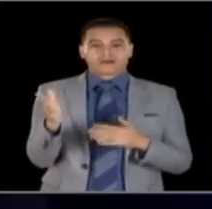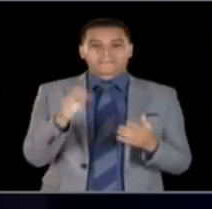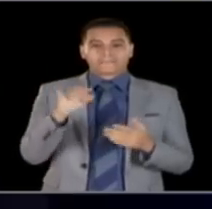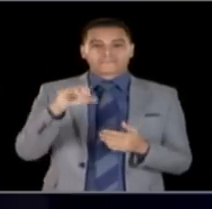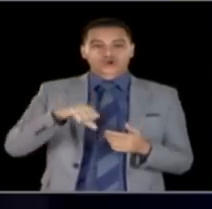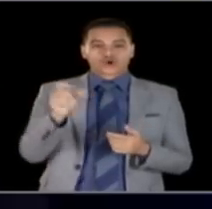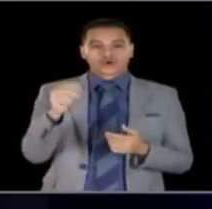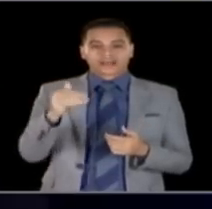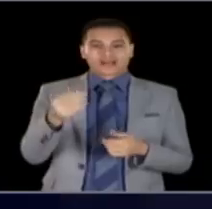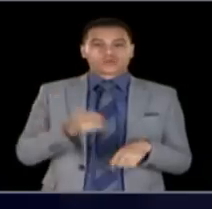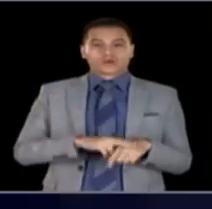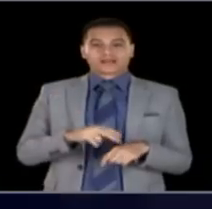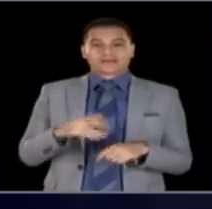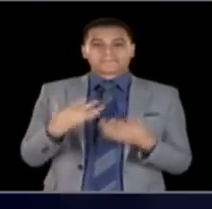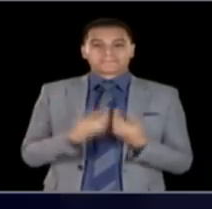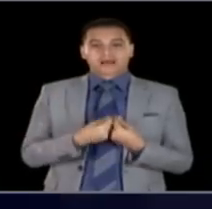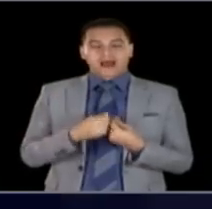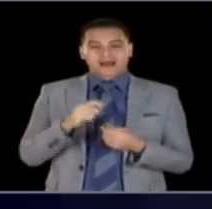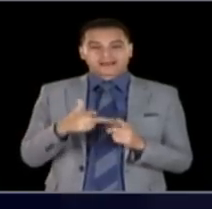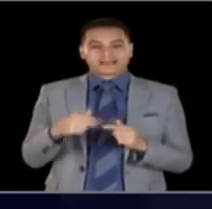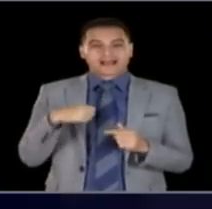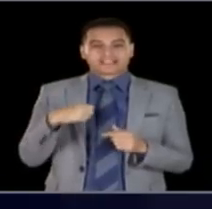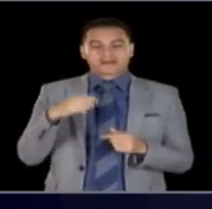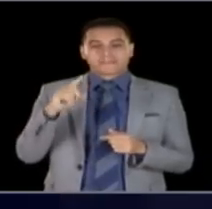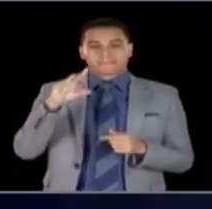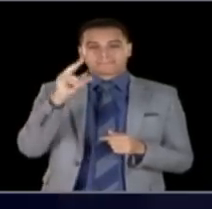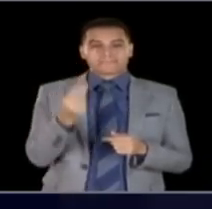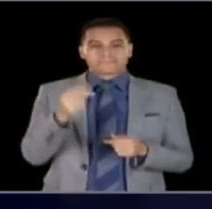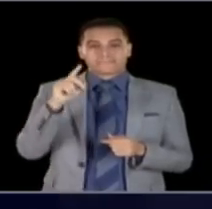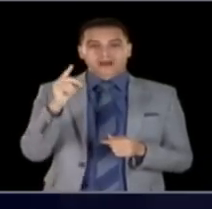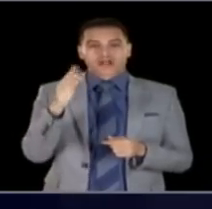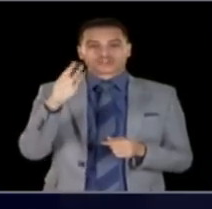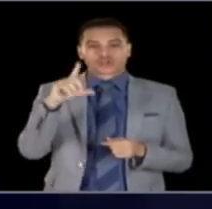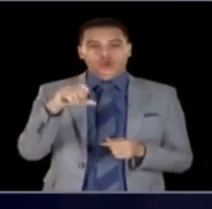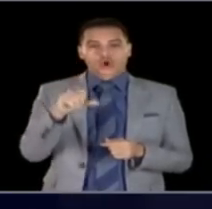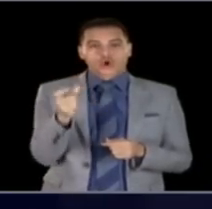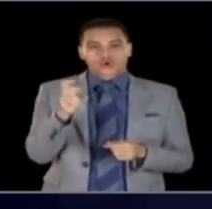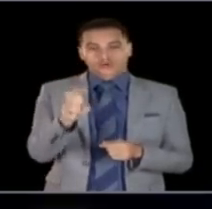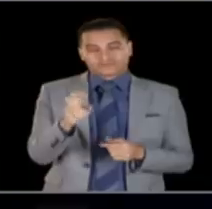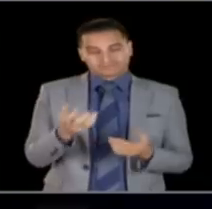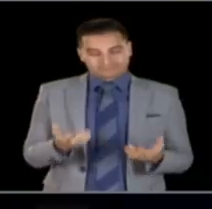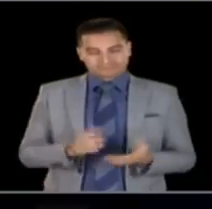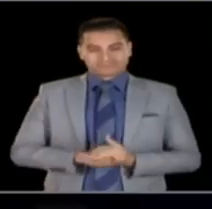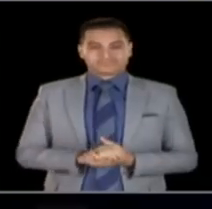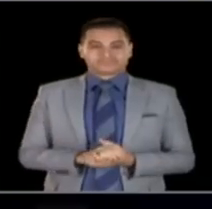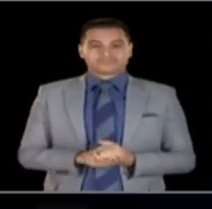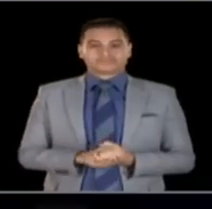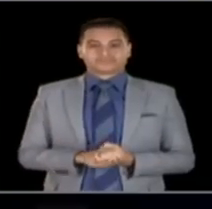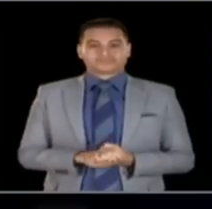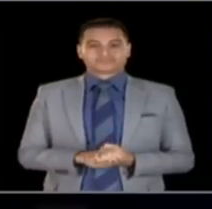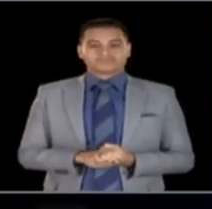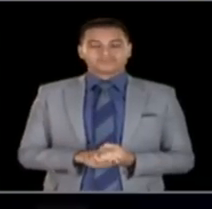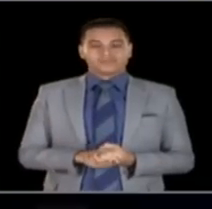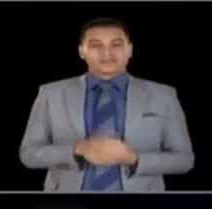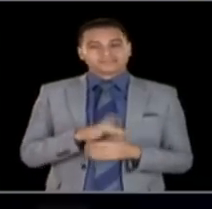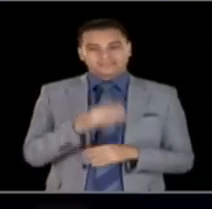زغرب. عايش. وثلاثية مع برشلونة ضد فيكتوريا بلزن. هارد